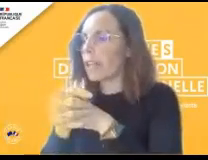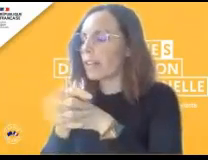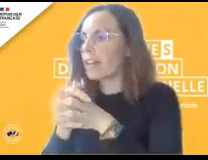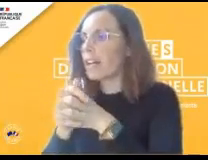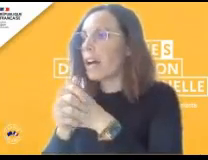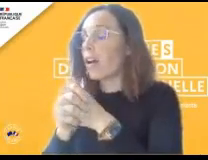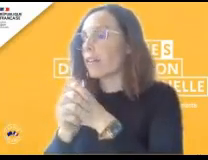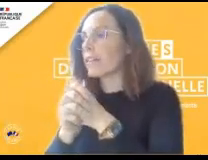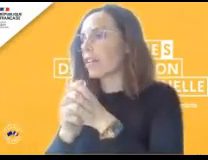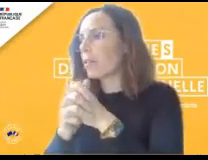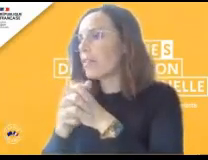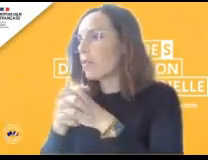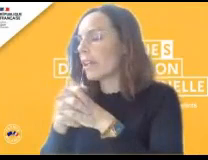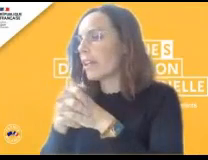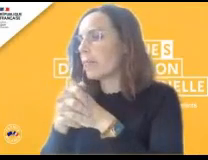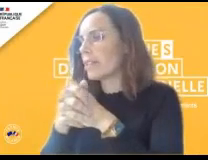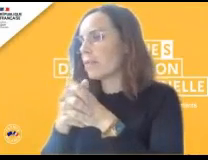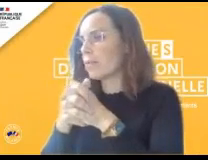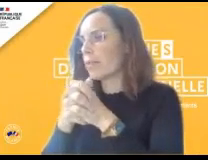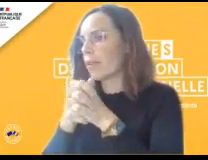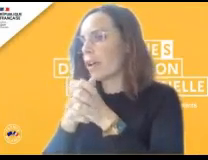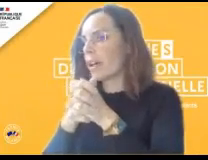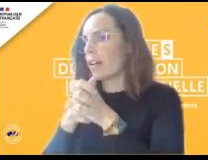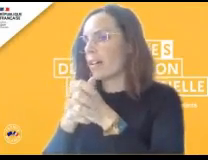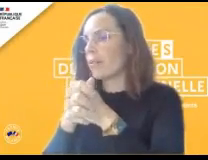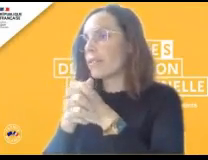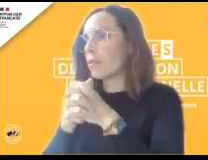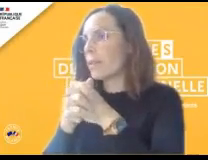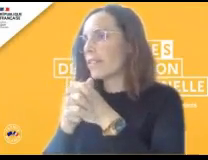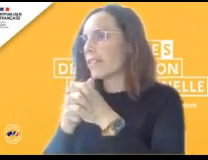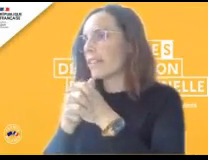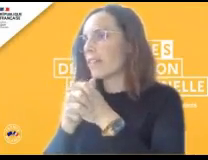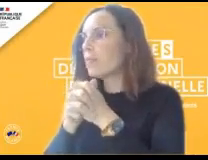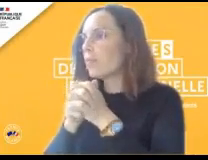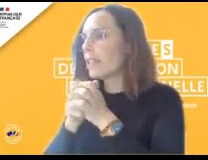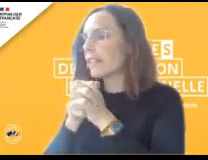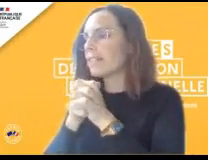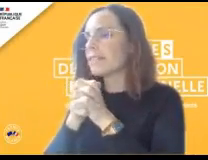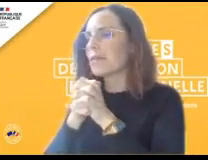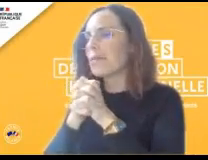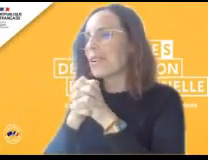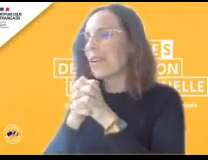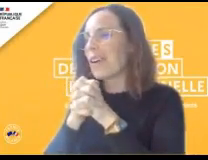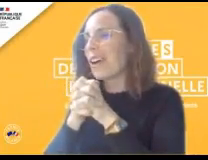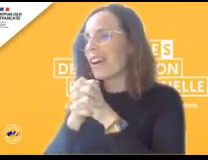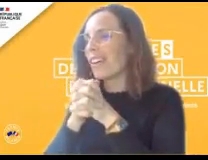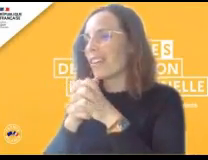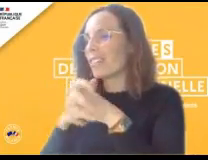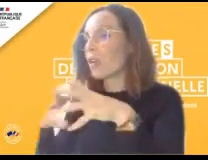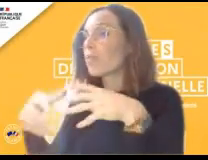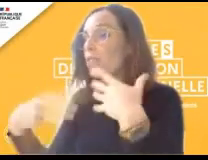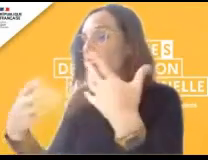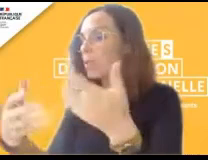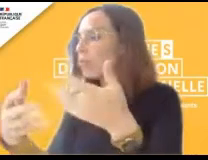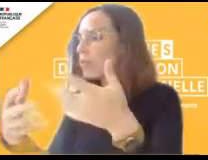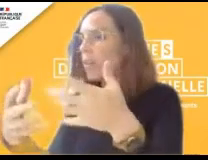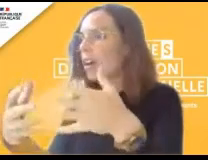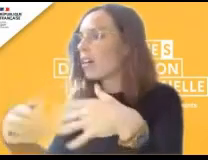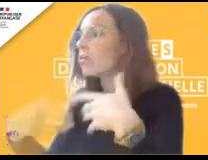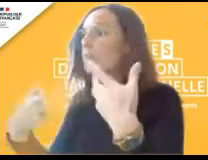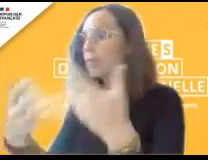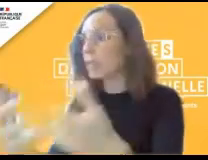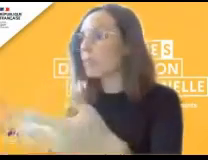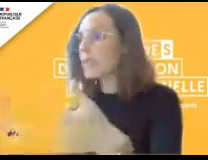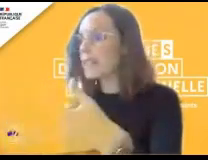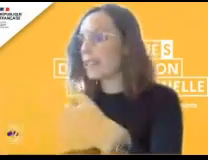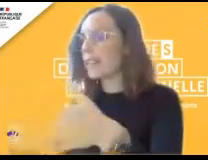en moyenne. Alors, c'est vraiment des moyennes parce que le CEP, c'est un service public. Hein, donc, tant que vous en avez besoin,